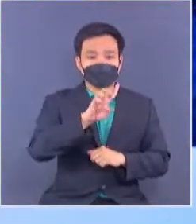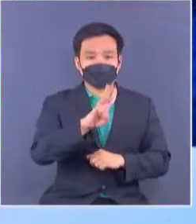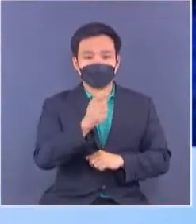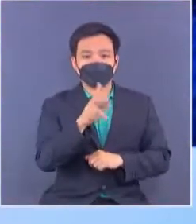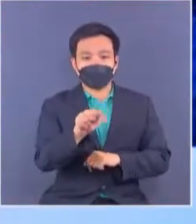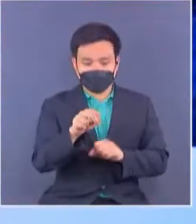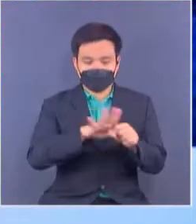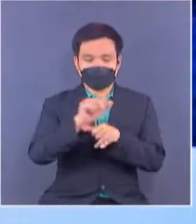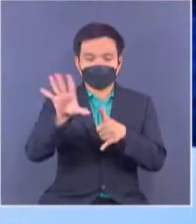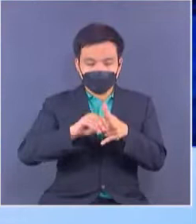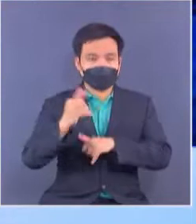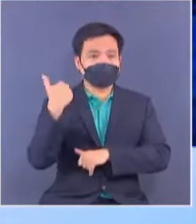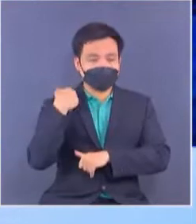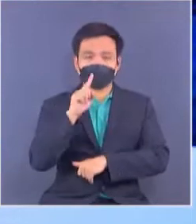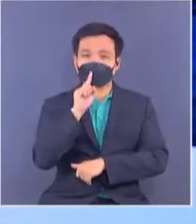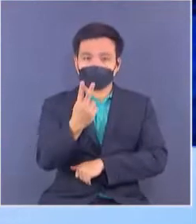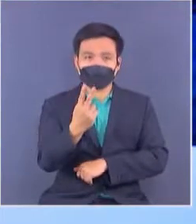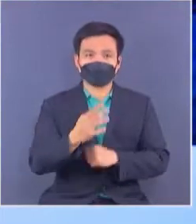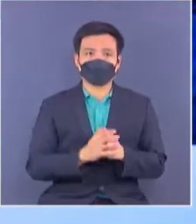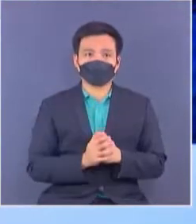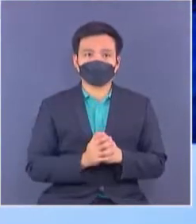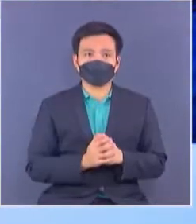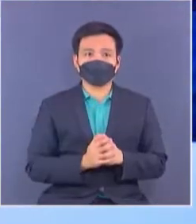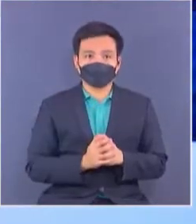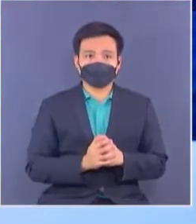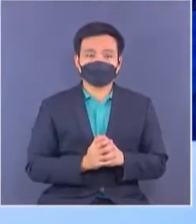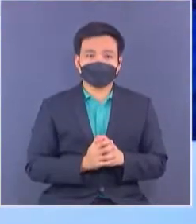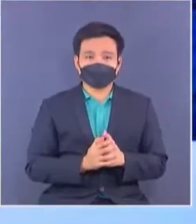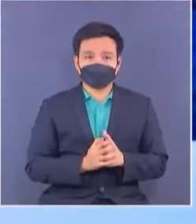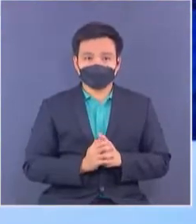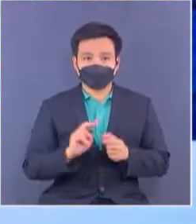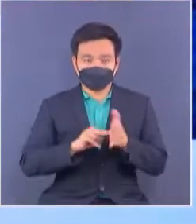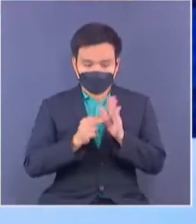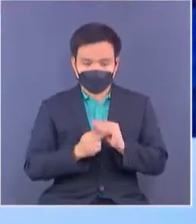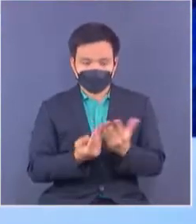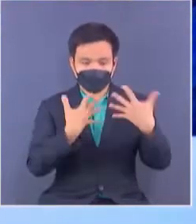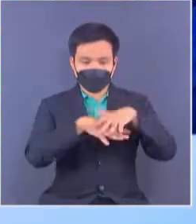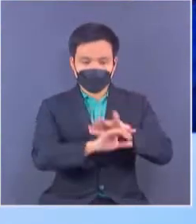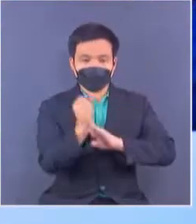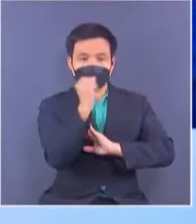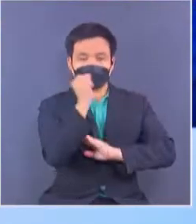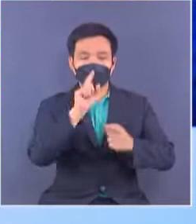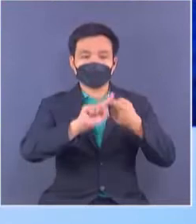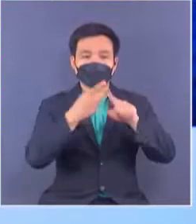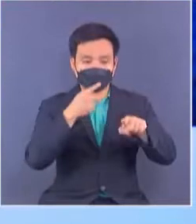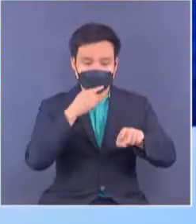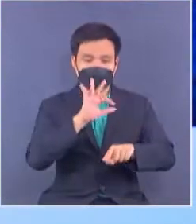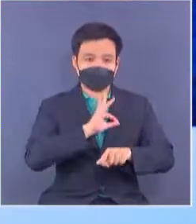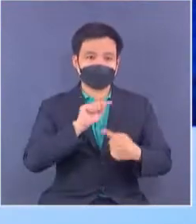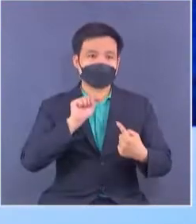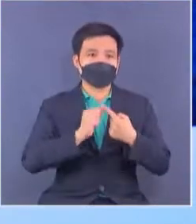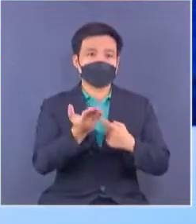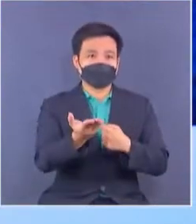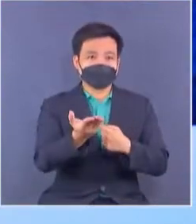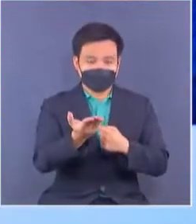รวจพบว่าติดเชื้อโควิด-19 ซ้ำเป็นรอบที่2นะคะซึ่งก็ทำให้เขาเนี่ยไม่สามารถเดินทางไปร่วมทัวร์คอนเสิร์ตกับเพื่อนๆสมาชิกวงซูเปอร์จูเนียร์